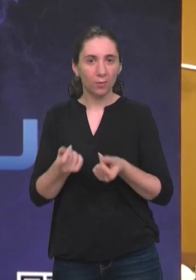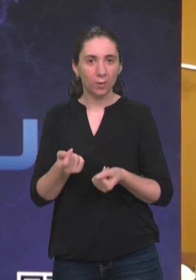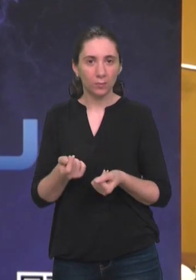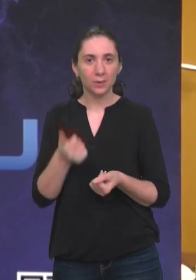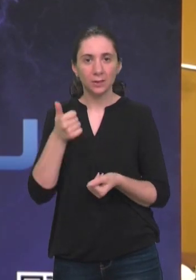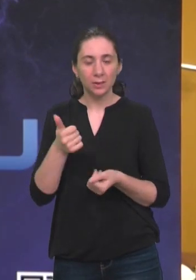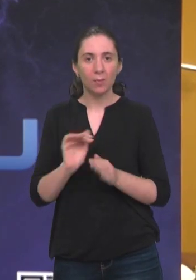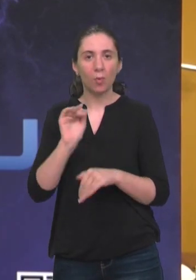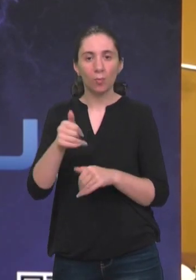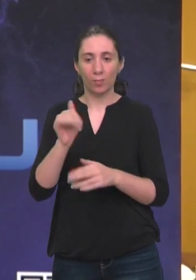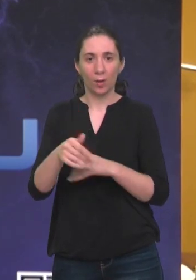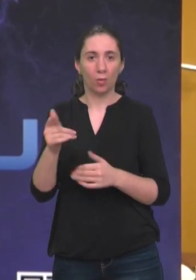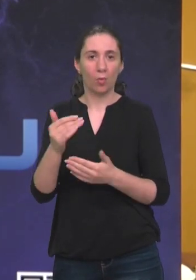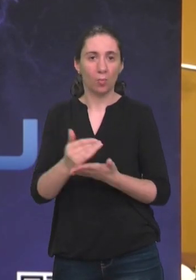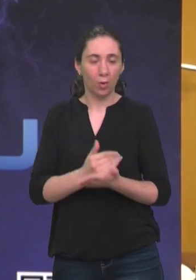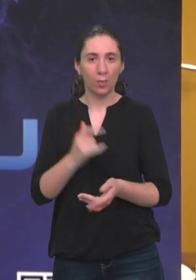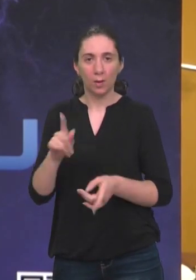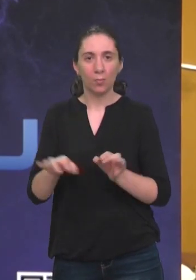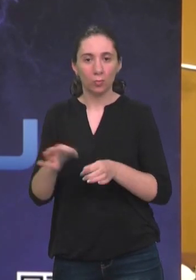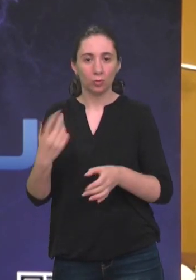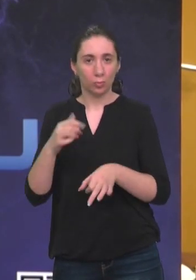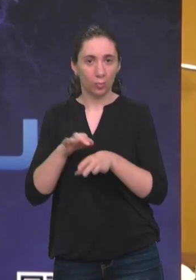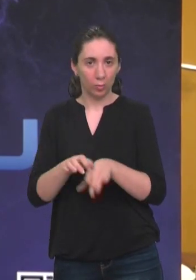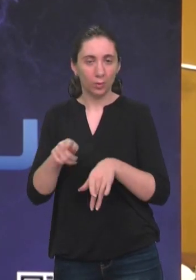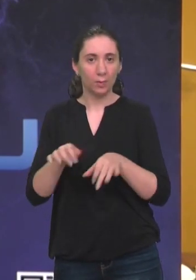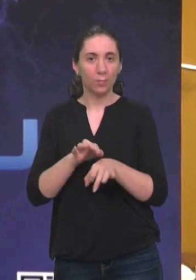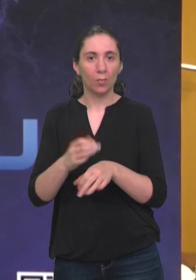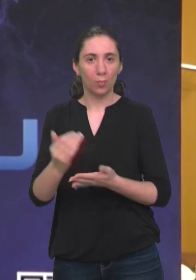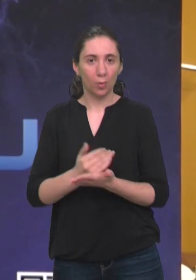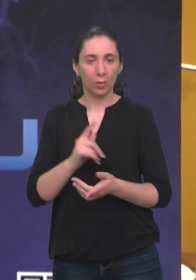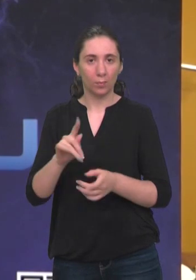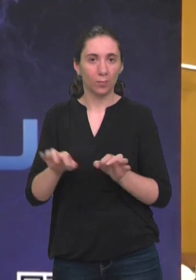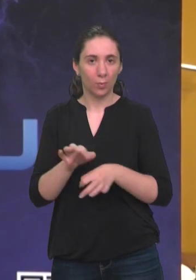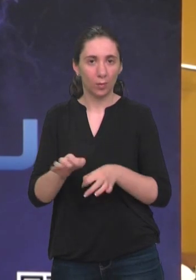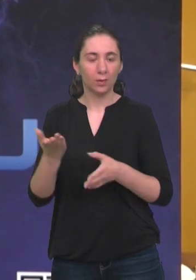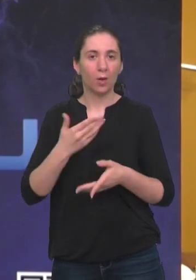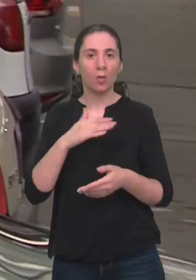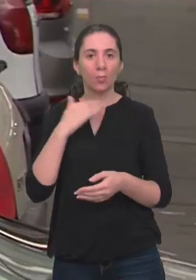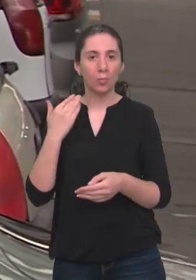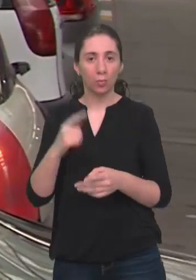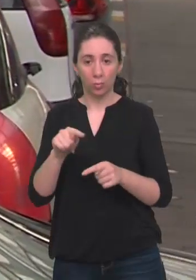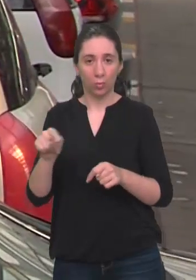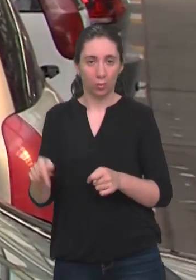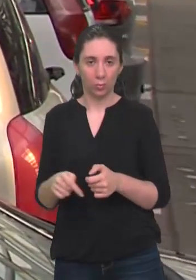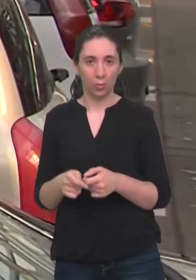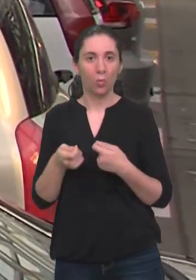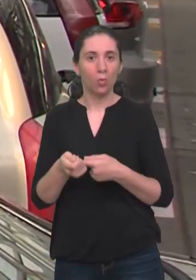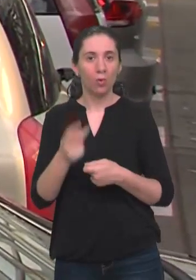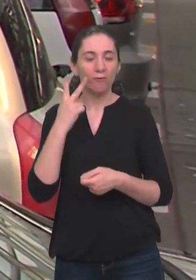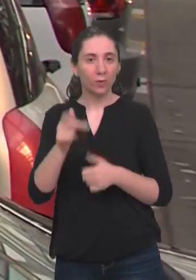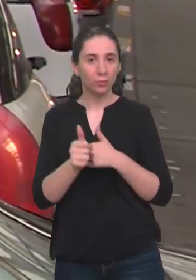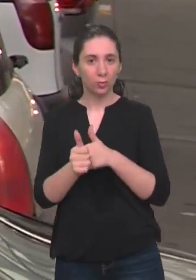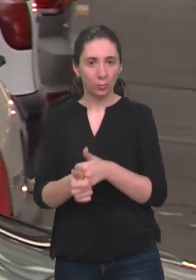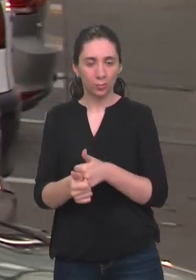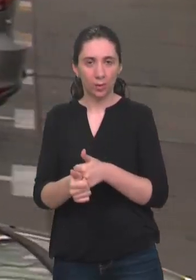isključivo preko projekata i programa koje provodimo i ti projekti i programi zapravo nam daju jako puno toga. Uloga videćeg